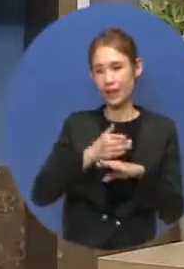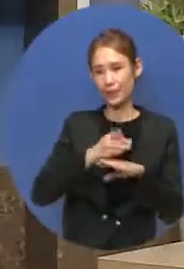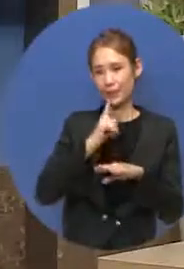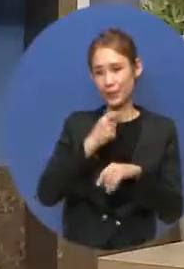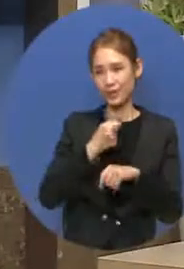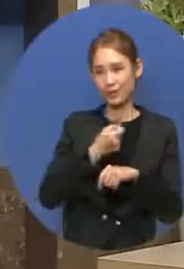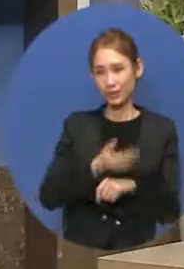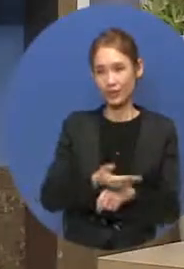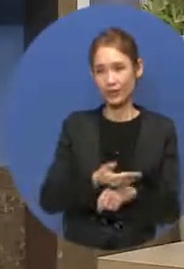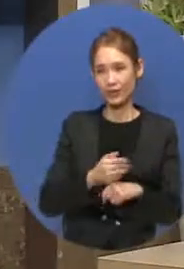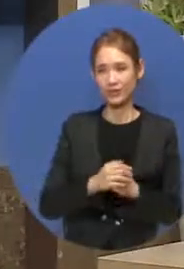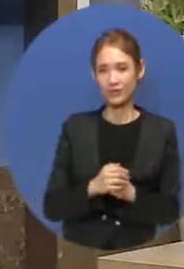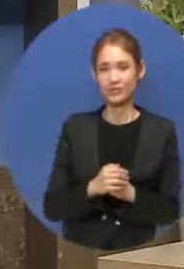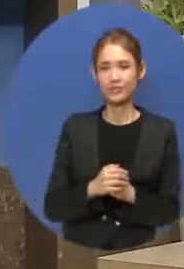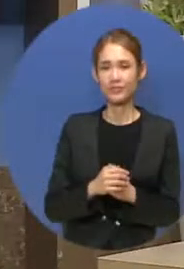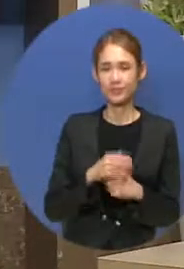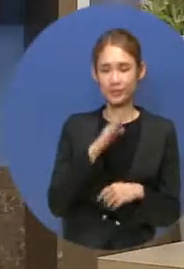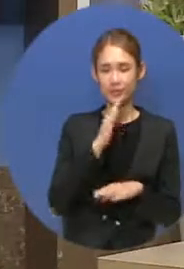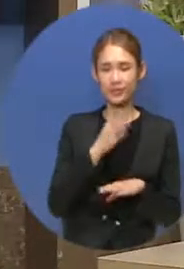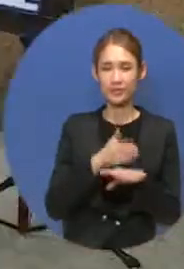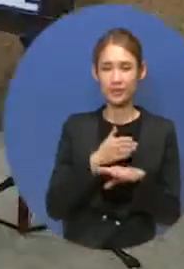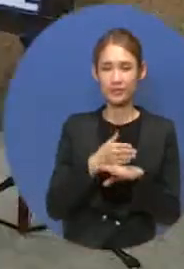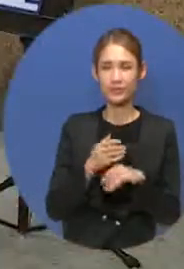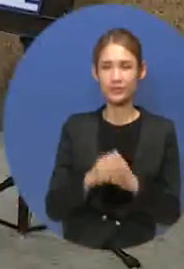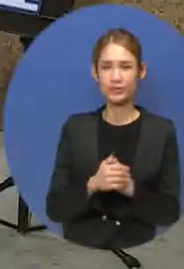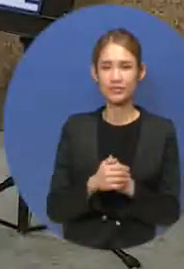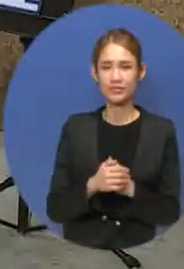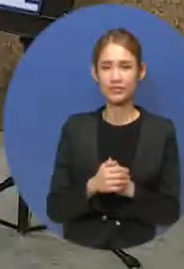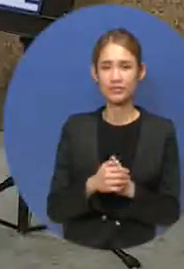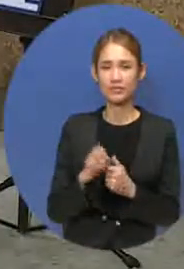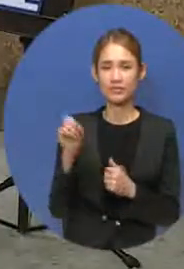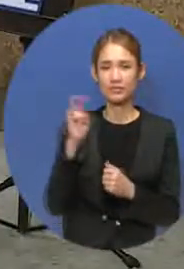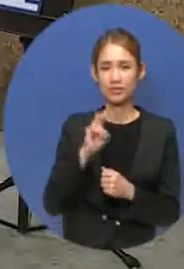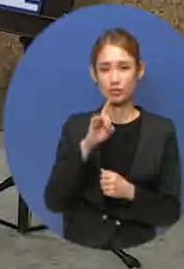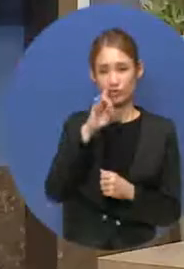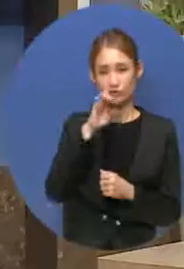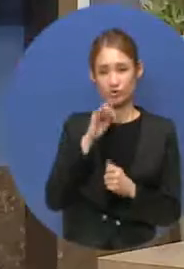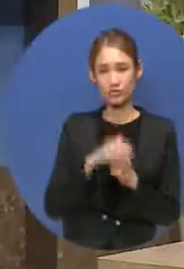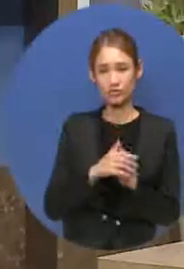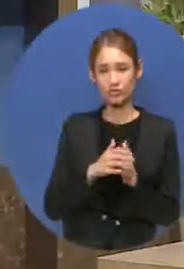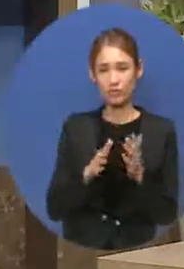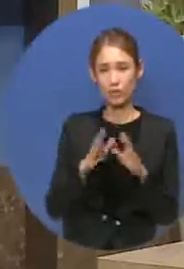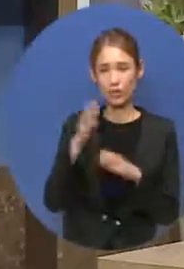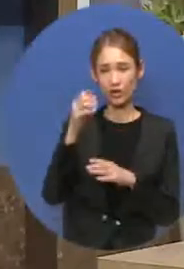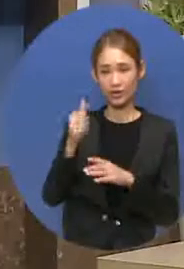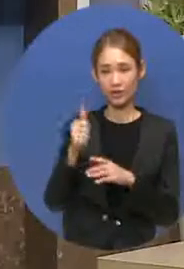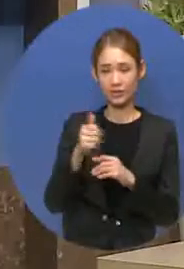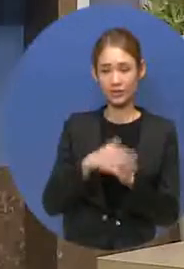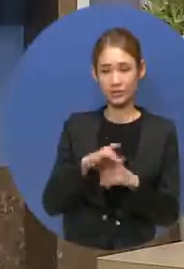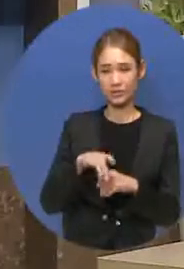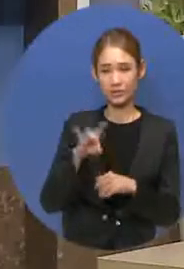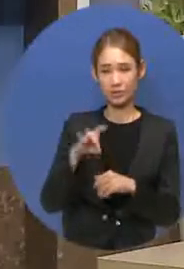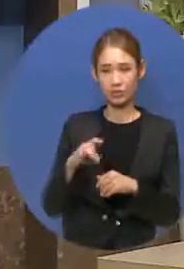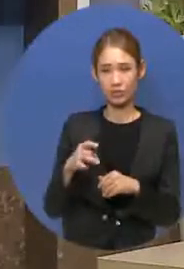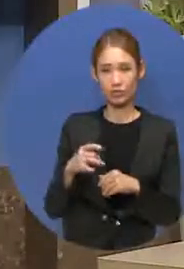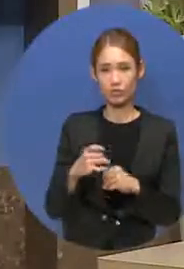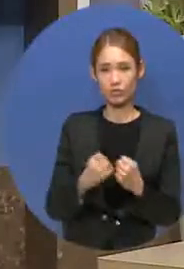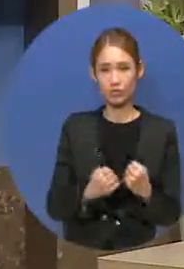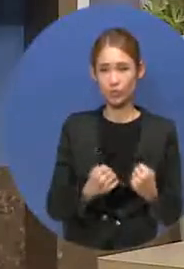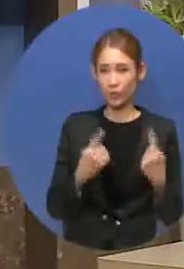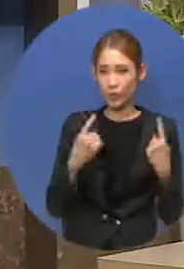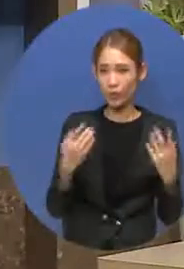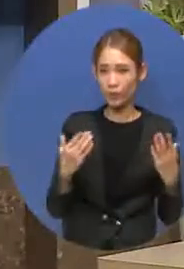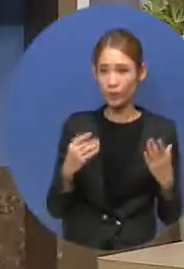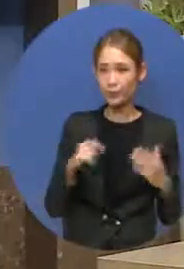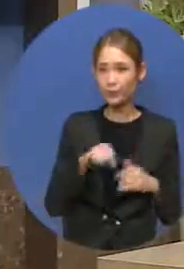전하고 싶습니다. 정말 감사드립니다. 제가 갑자기 궁금해지는데 관장님은 처음에 어떻게 이